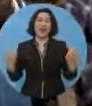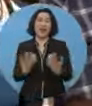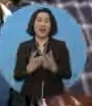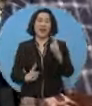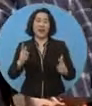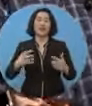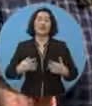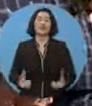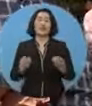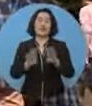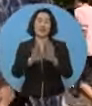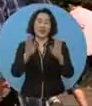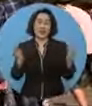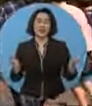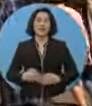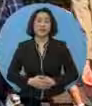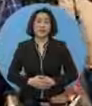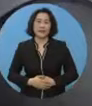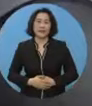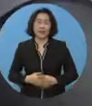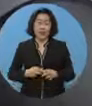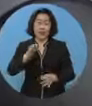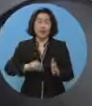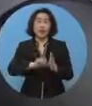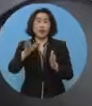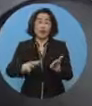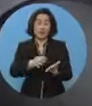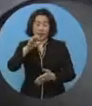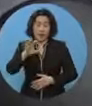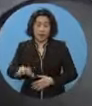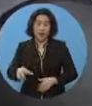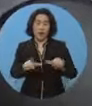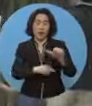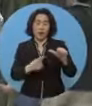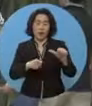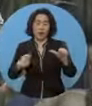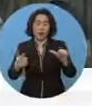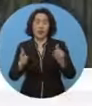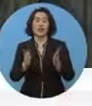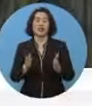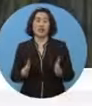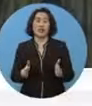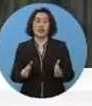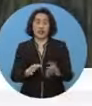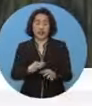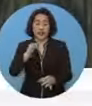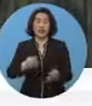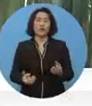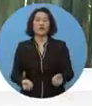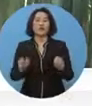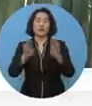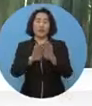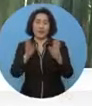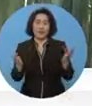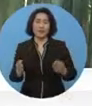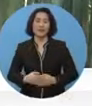가득한 여러가지 축제 가 이어집니다 추 캉 의 고장 판명 에서는 5월 1일부터 6일까지 대나무 축제